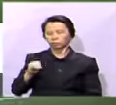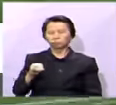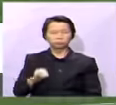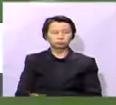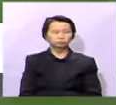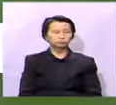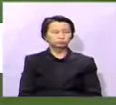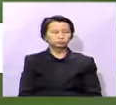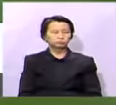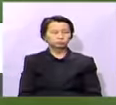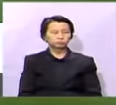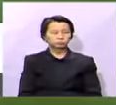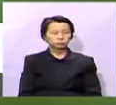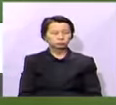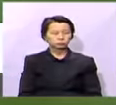sepak negara.